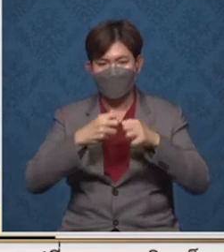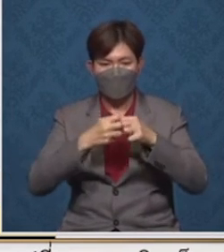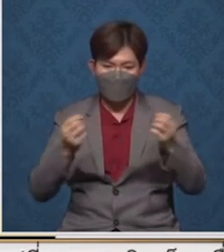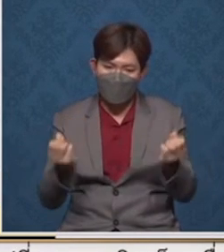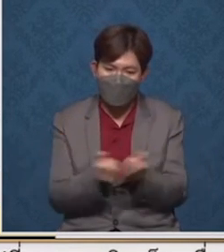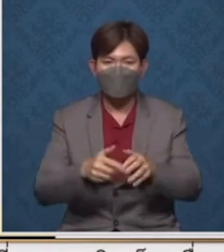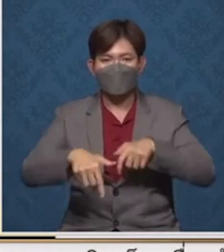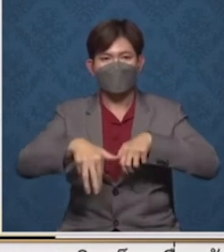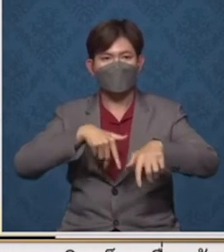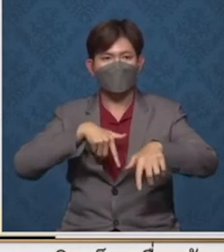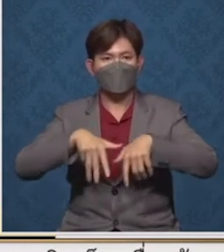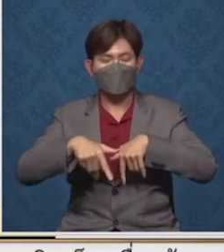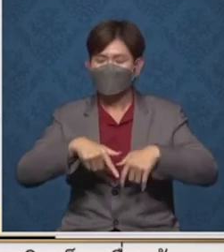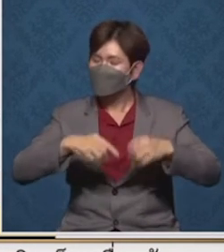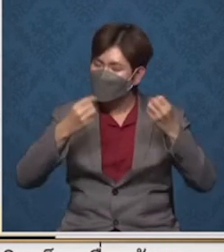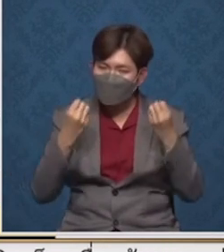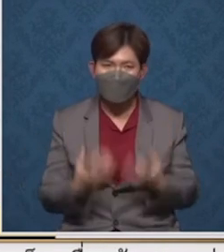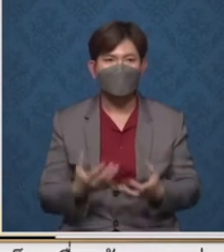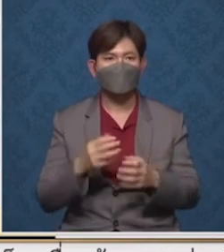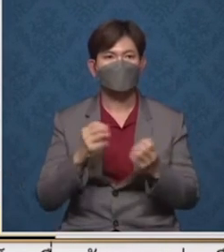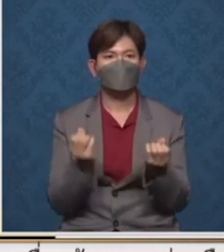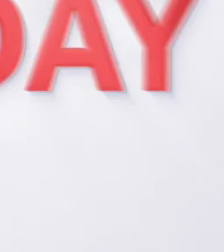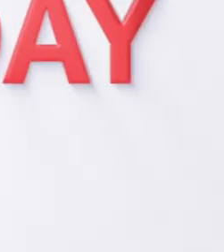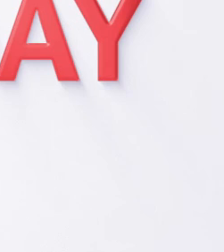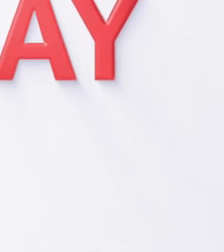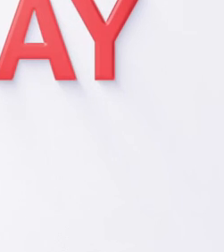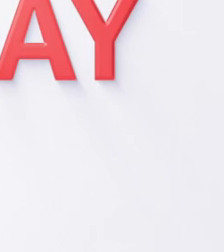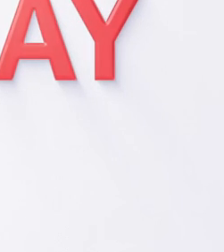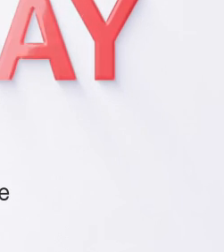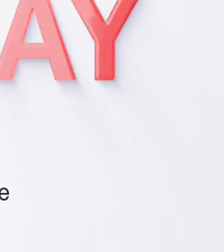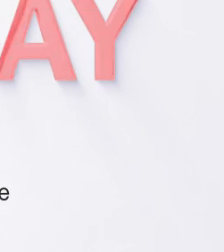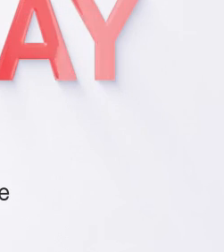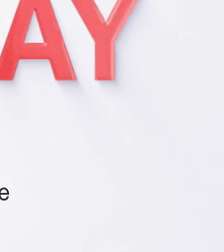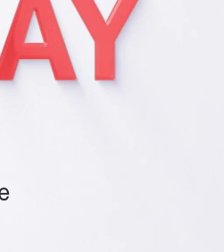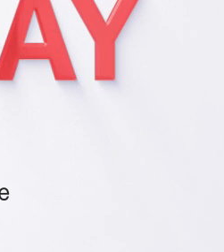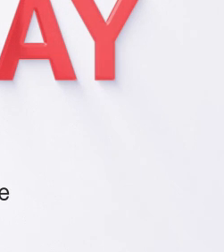กับพี่น้องประชาชนอย่างร้ายแรงกำลังครับอ่า